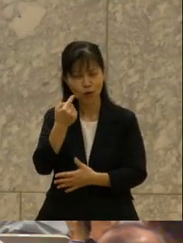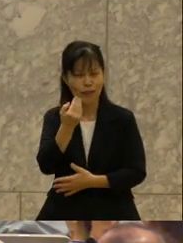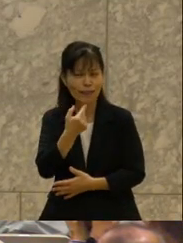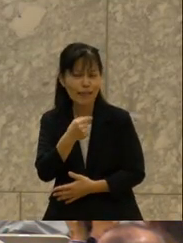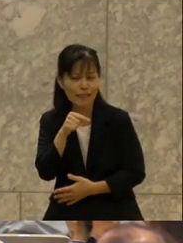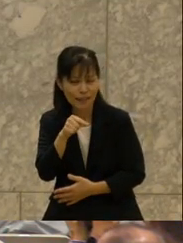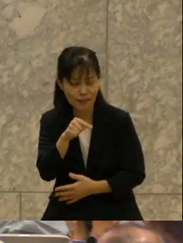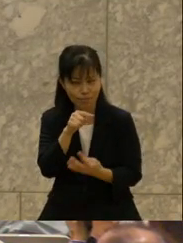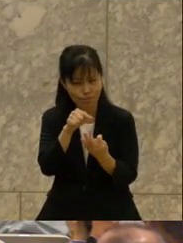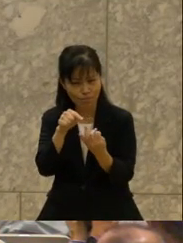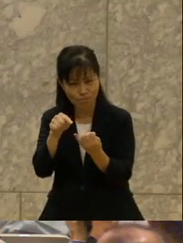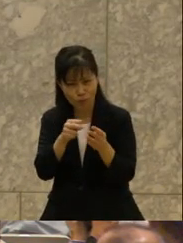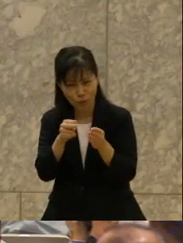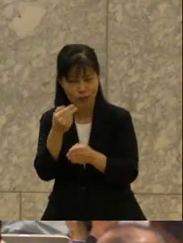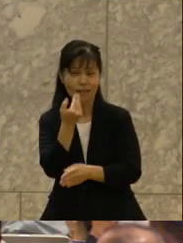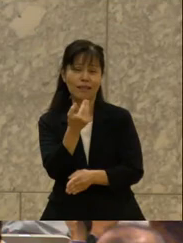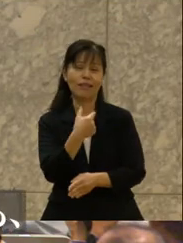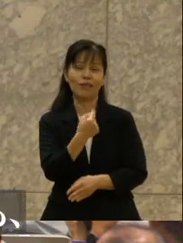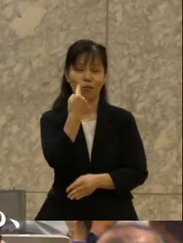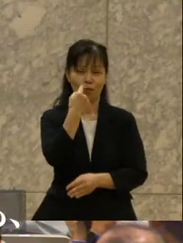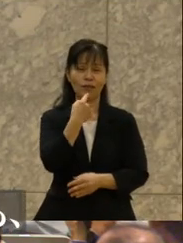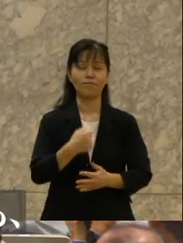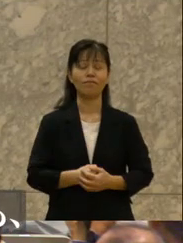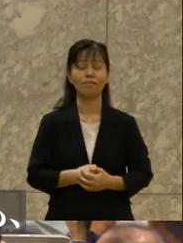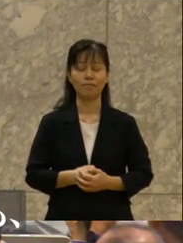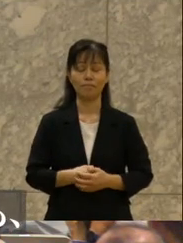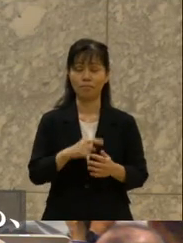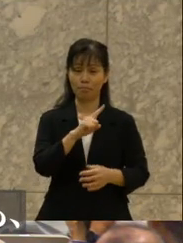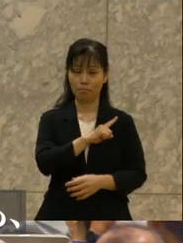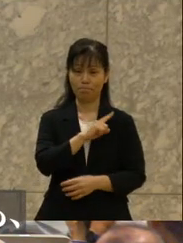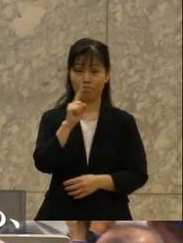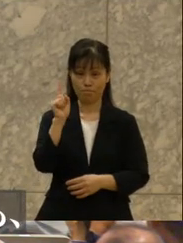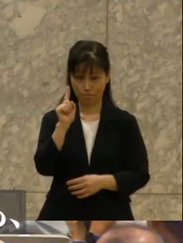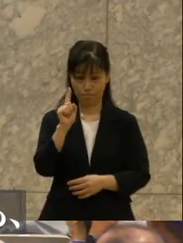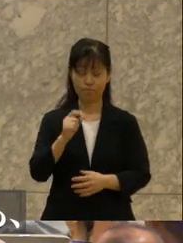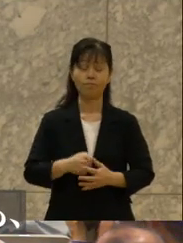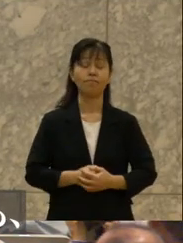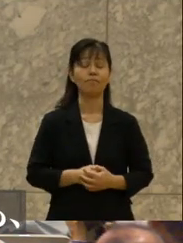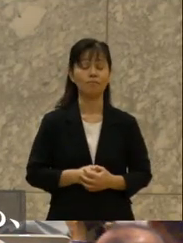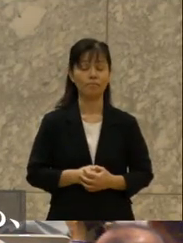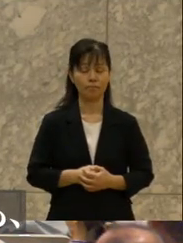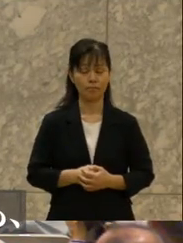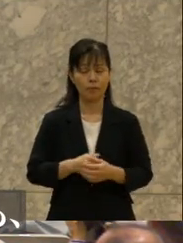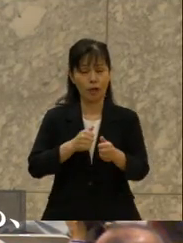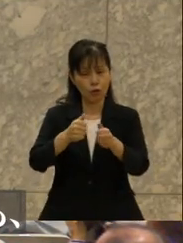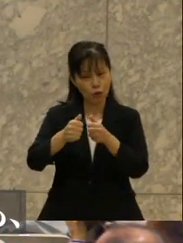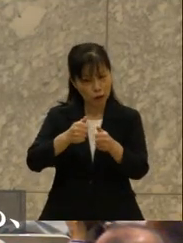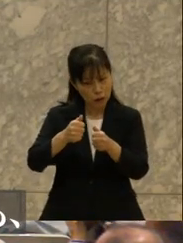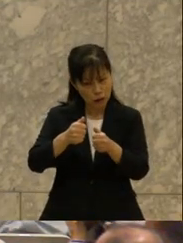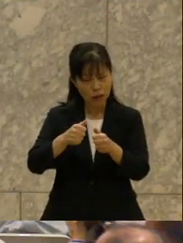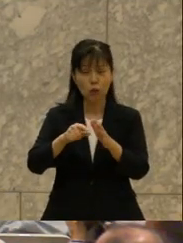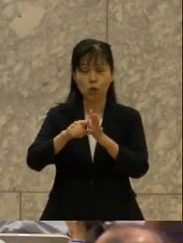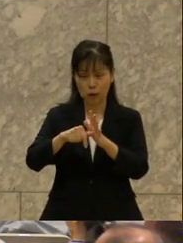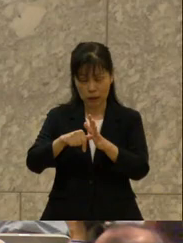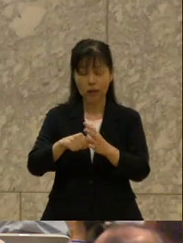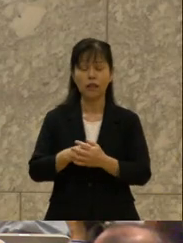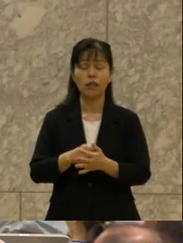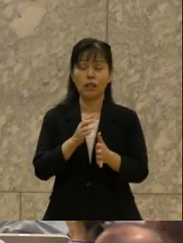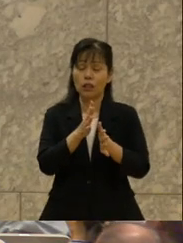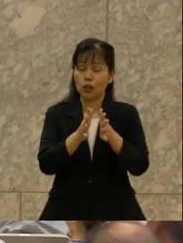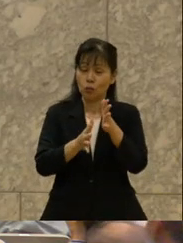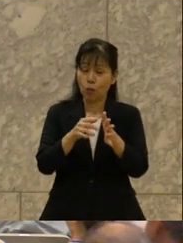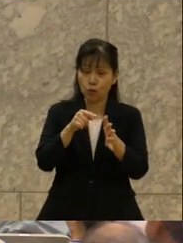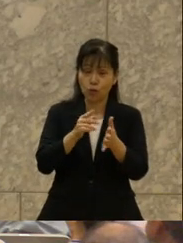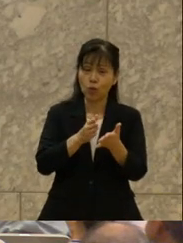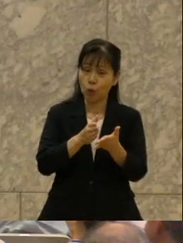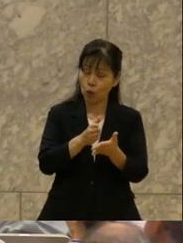テーマをいくつか準備させていただきました最初のテーマはですねやっぱりこう競技を先ほども聞きましたけれどもスポーツを